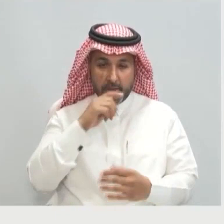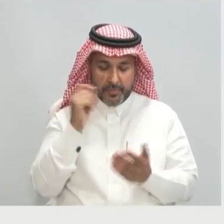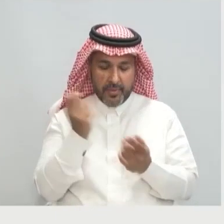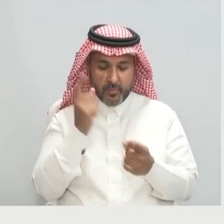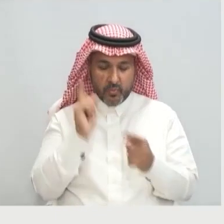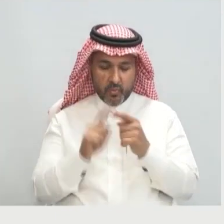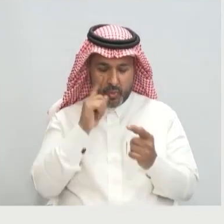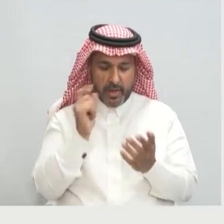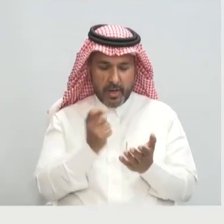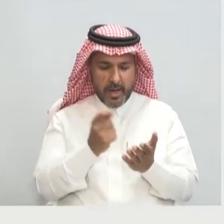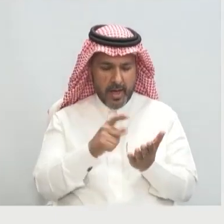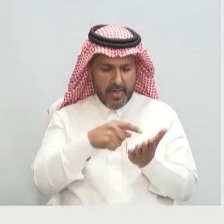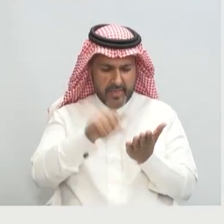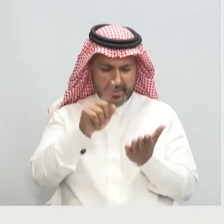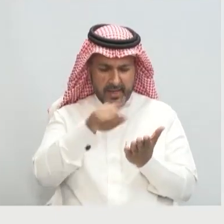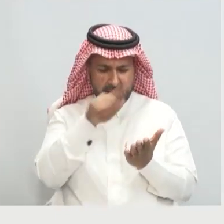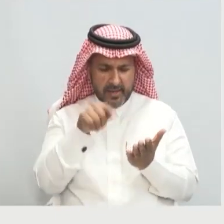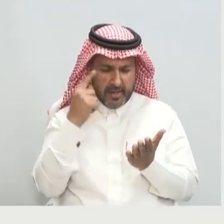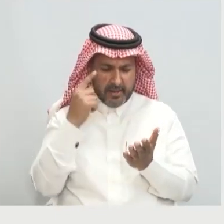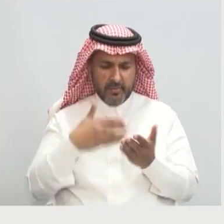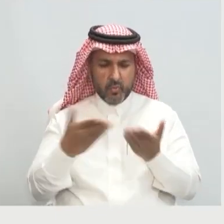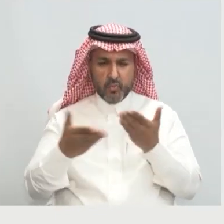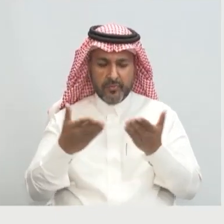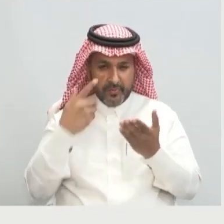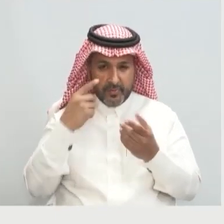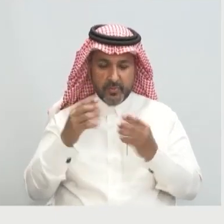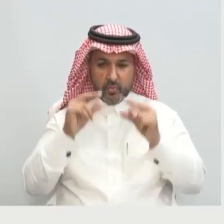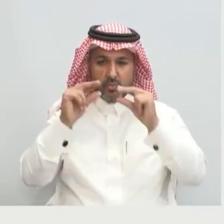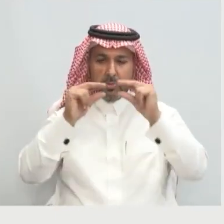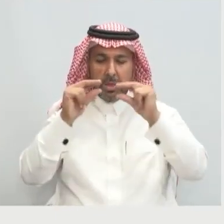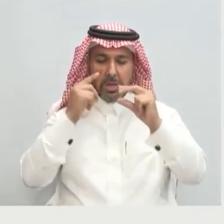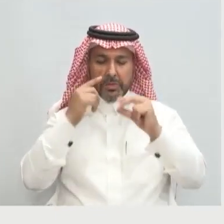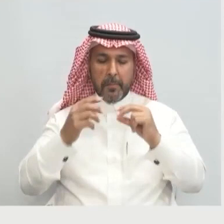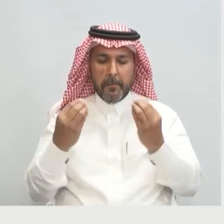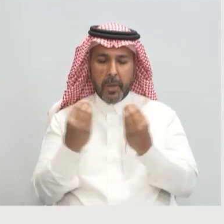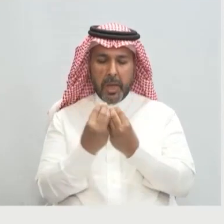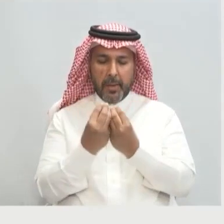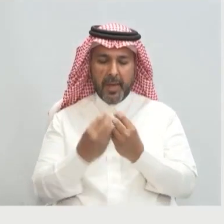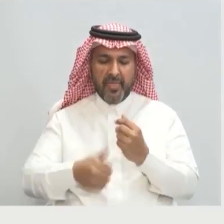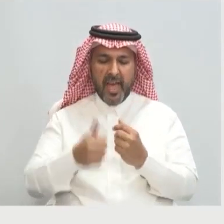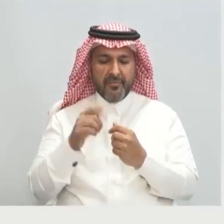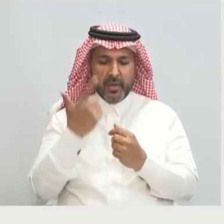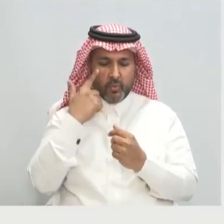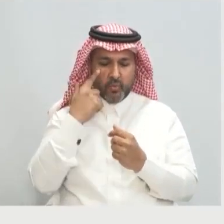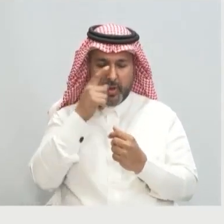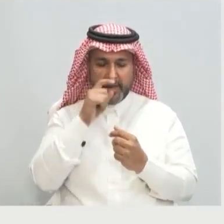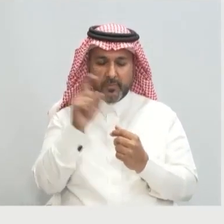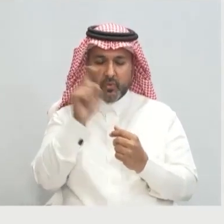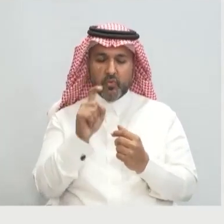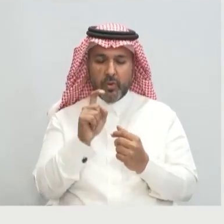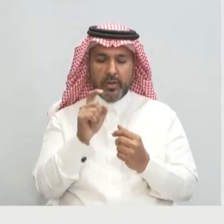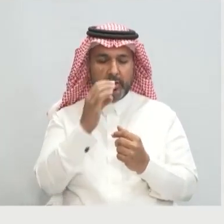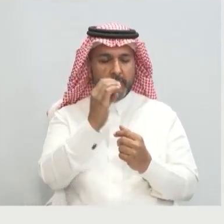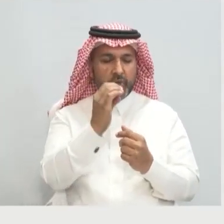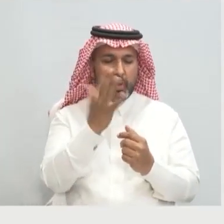وملاحظات سريعه احاديه او ثنائيه الاتجاه او الحاجه للتفكير في الرد اذا بناء